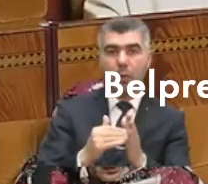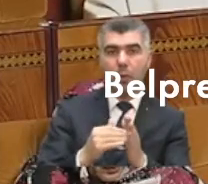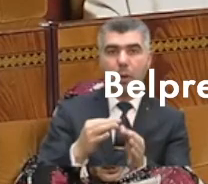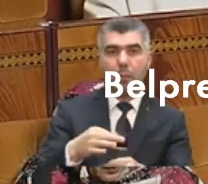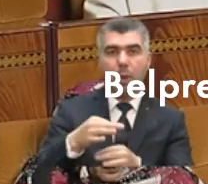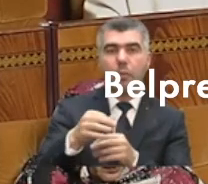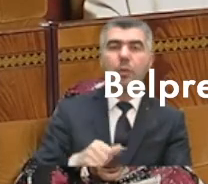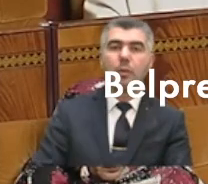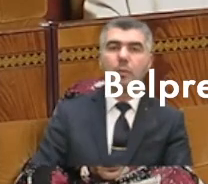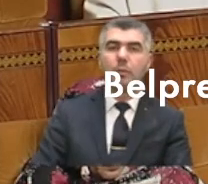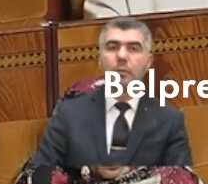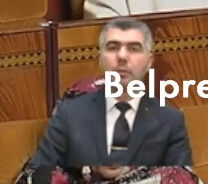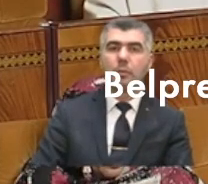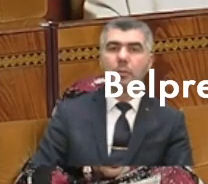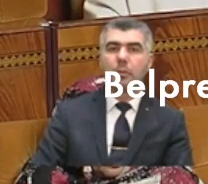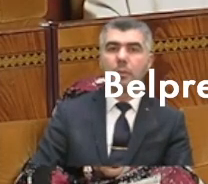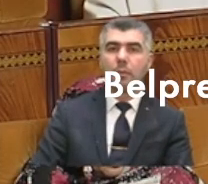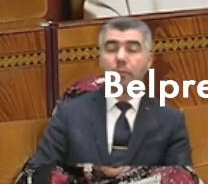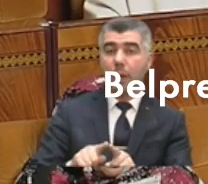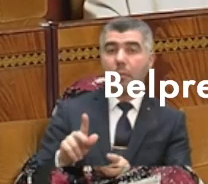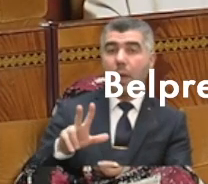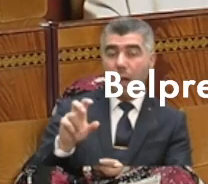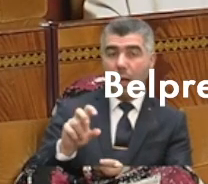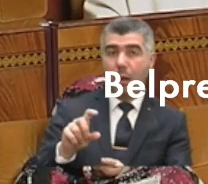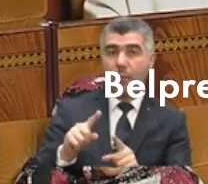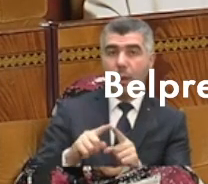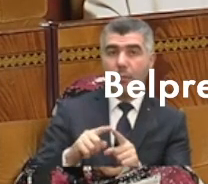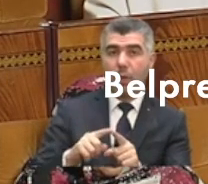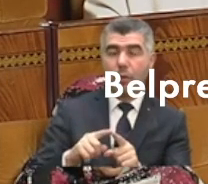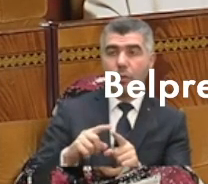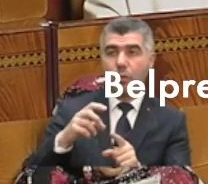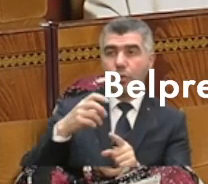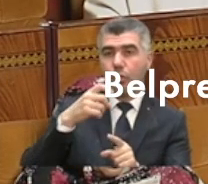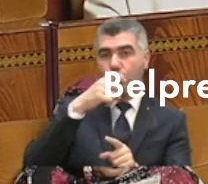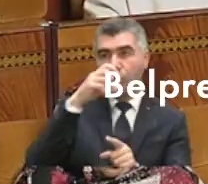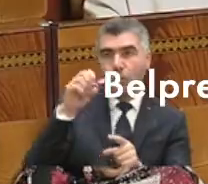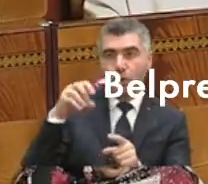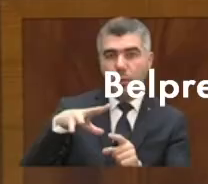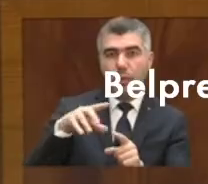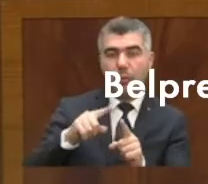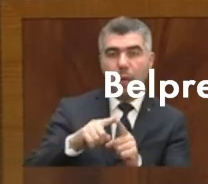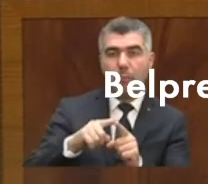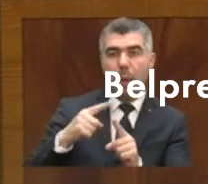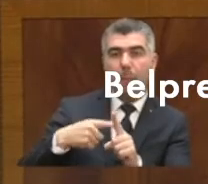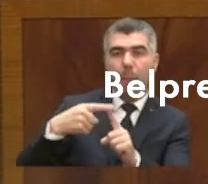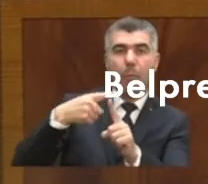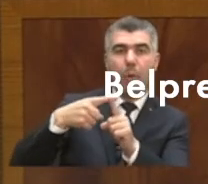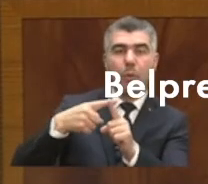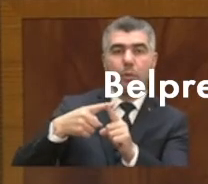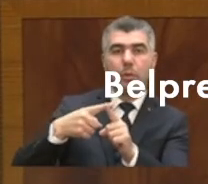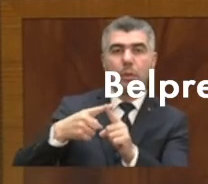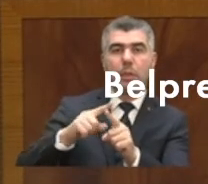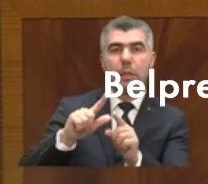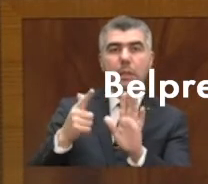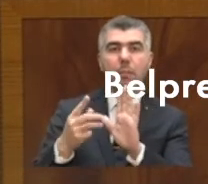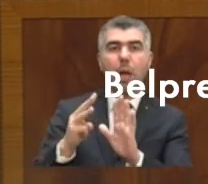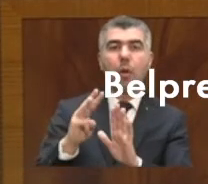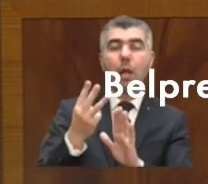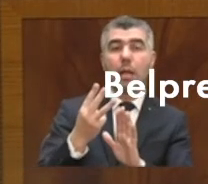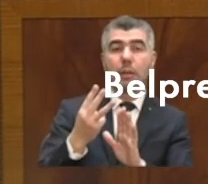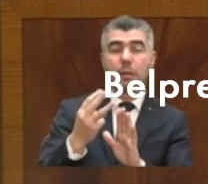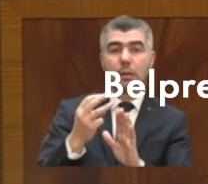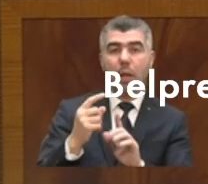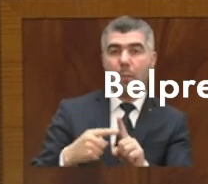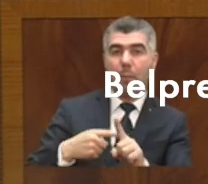مكعب. وهذا أنتم عارفين بأن حتى الحرارة ارتفعت، عندنا زيادة الحرارة ديال درجة 37،